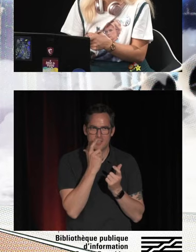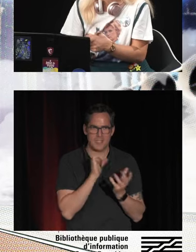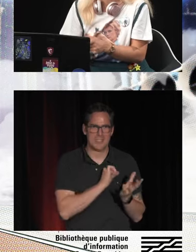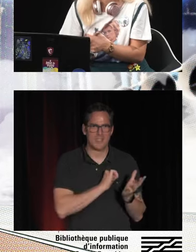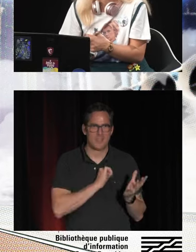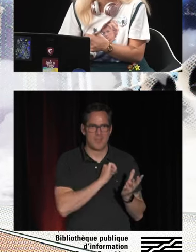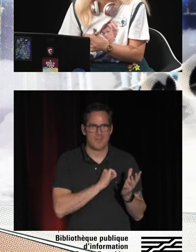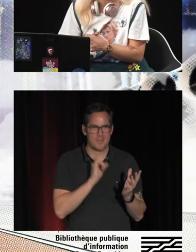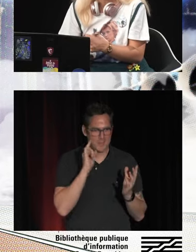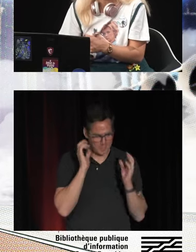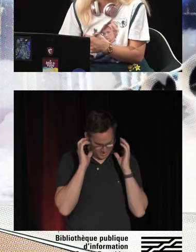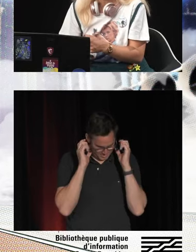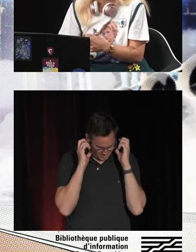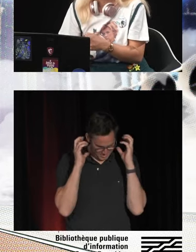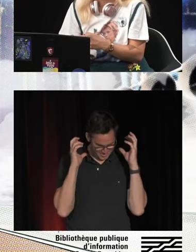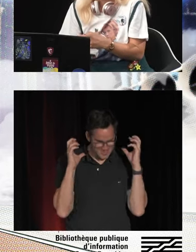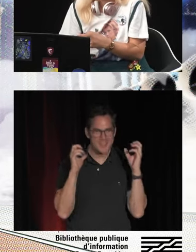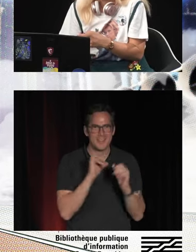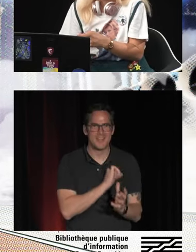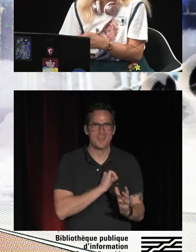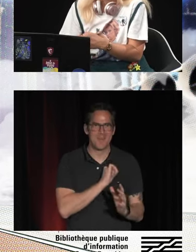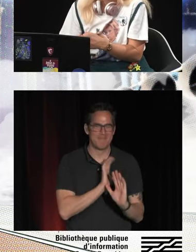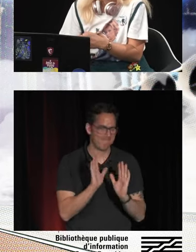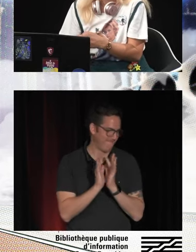Désolée pour la saturation dans le micro, mais là...